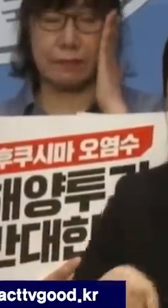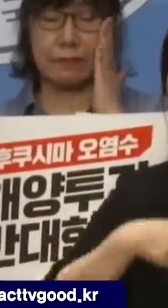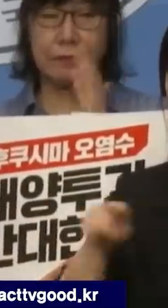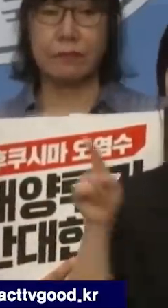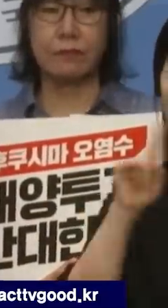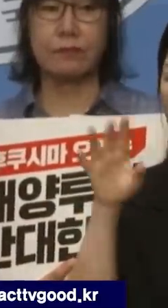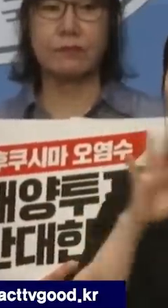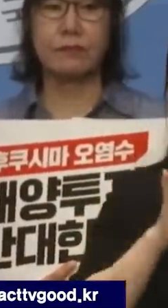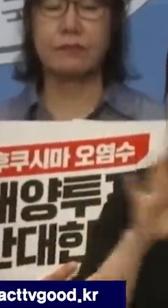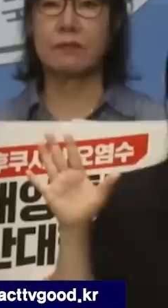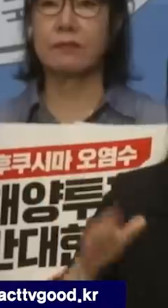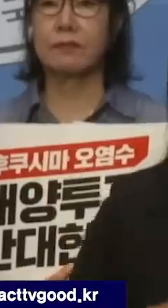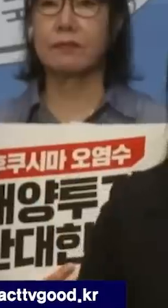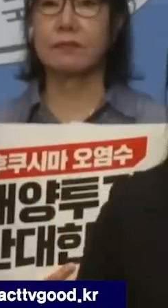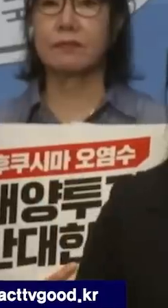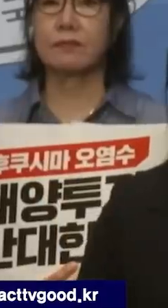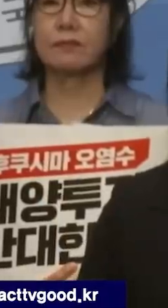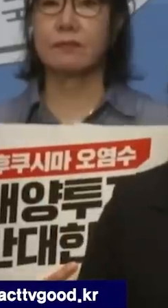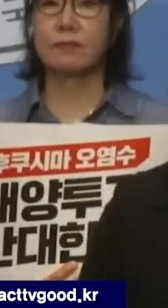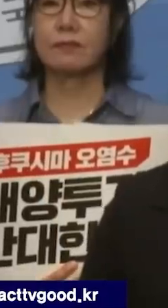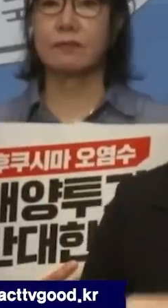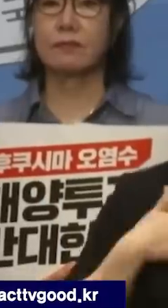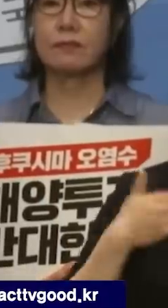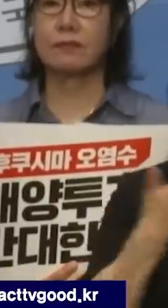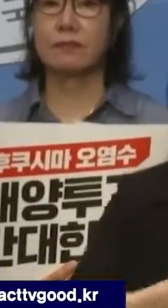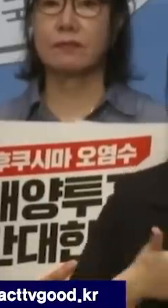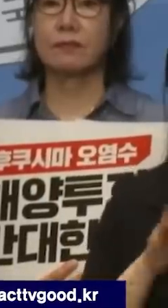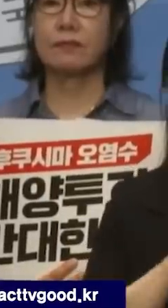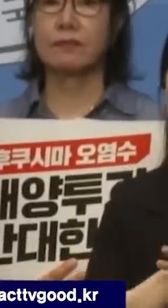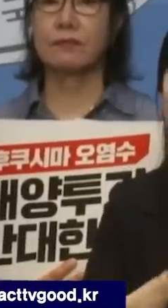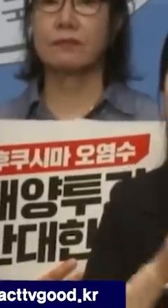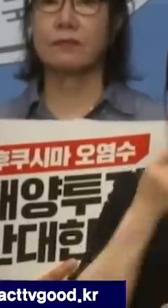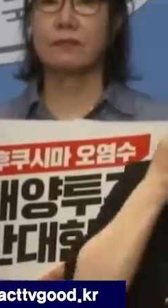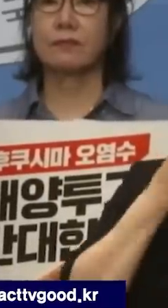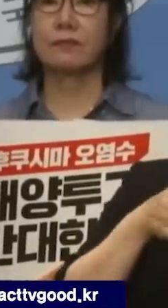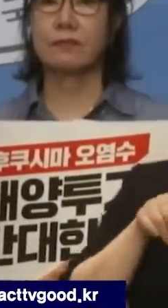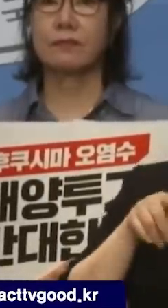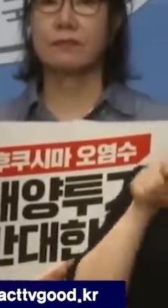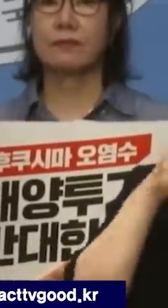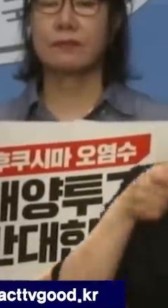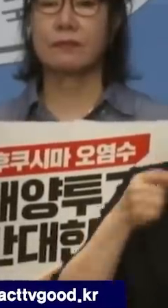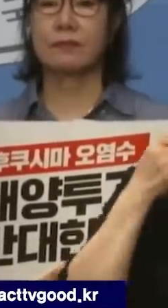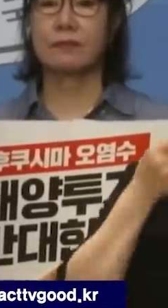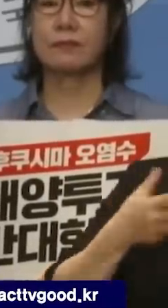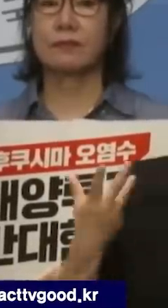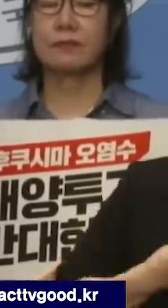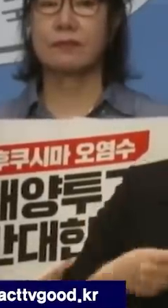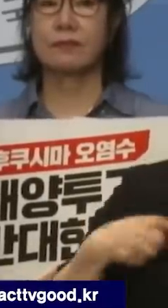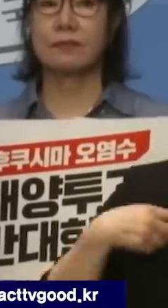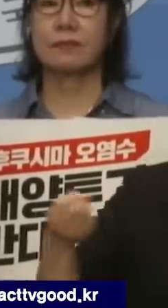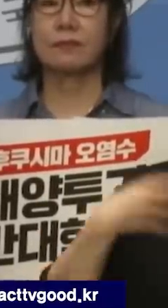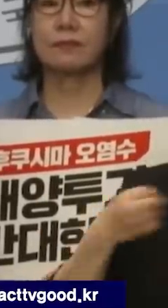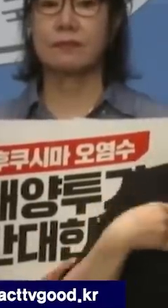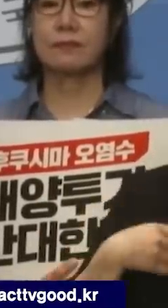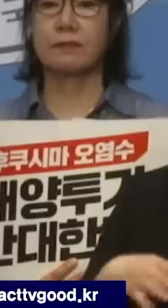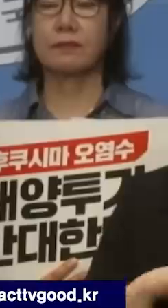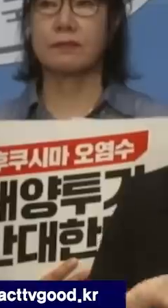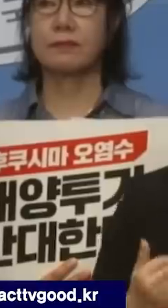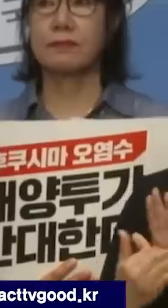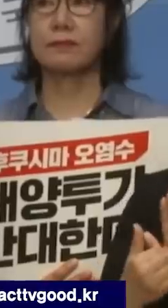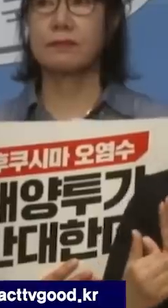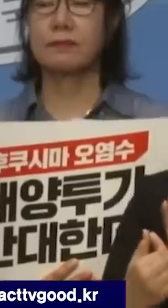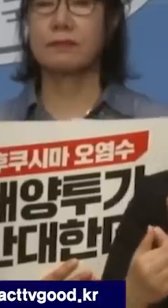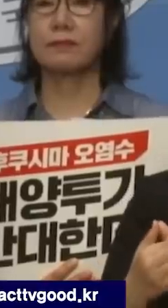없는 법입니다. 내 몸에다가 독극물을 뿌리는데 일단 못 뿌리게 막아야